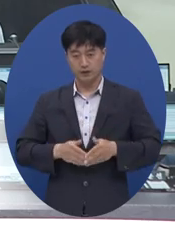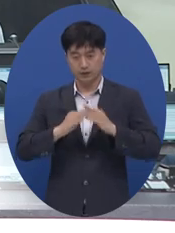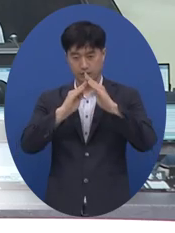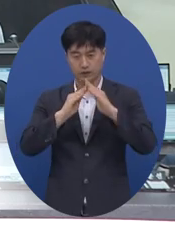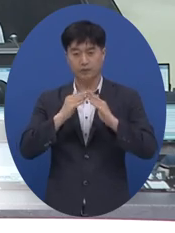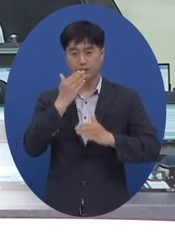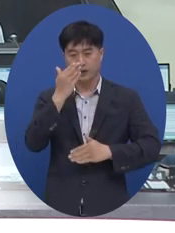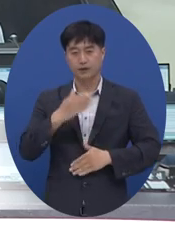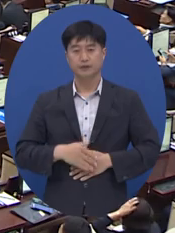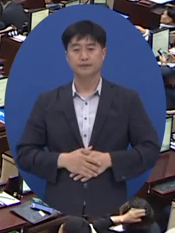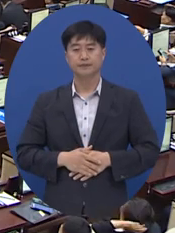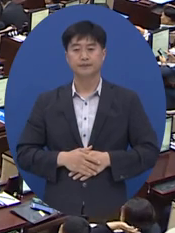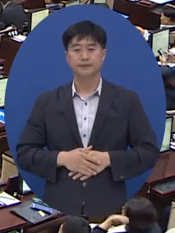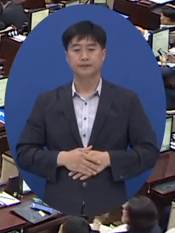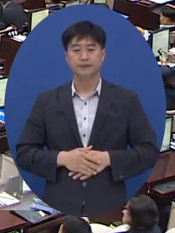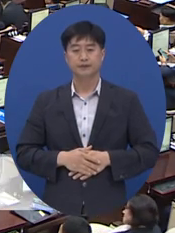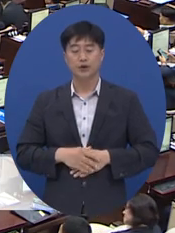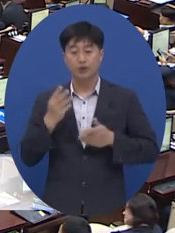보입니다.